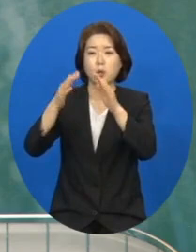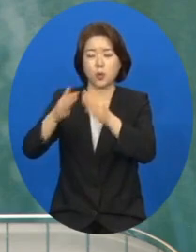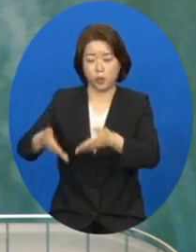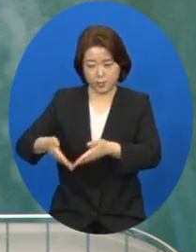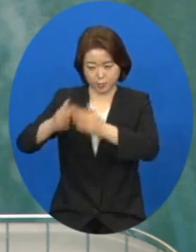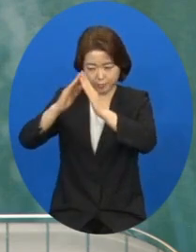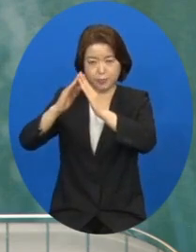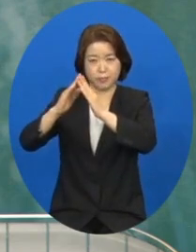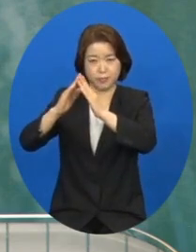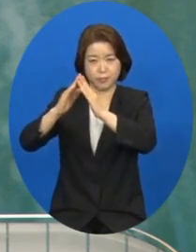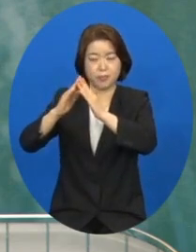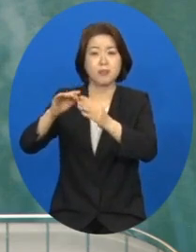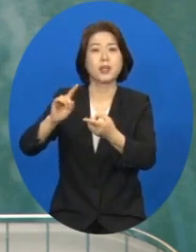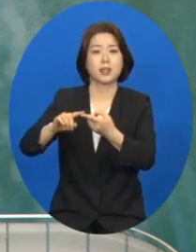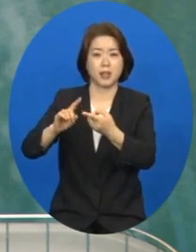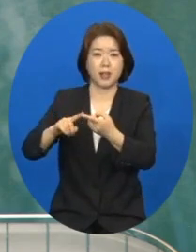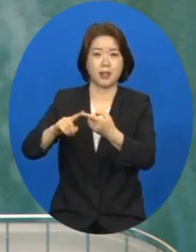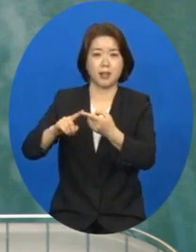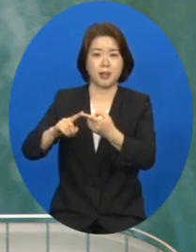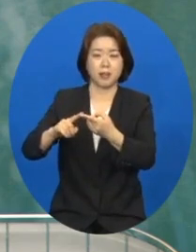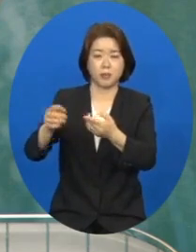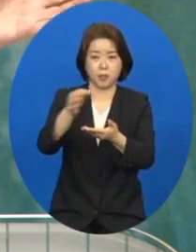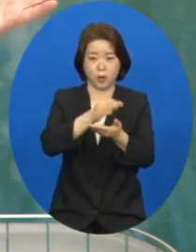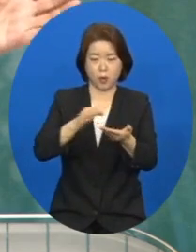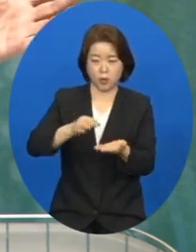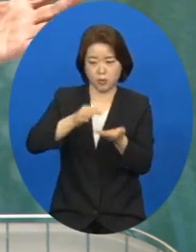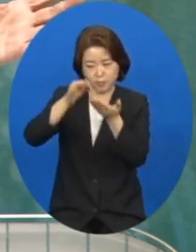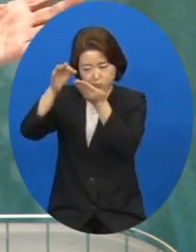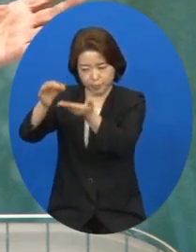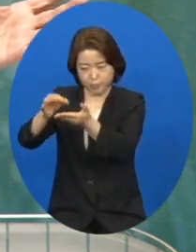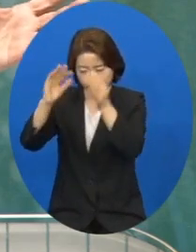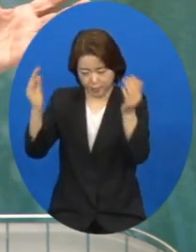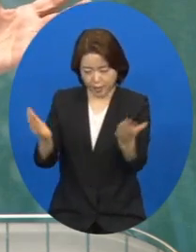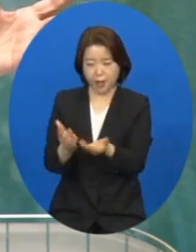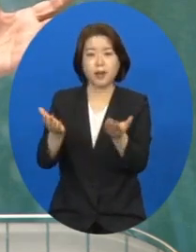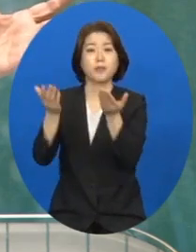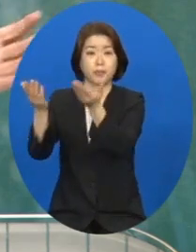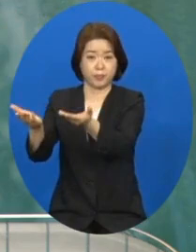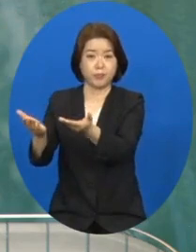위한 그 헌금으로 다 드리기로 한 거예요.